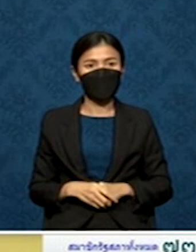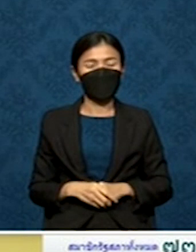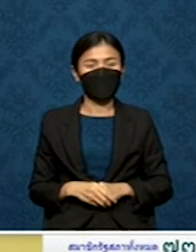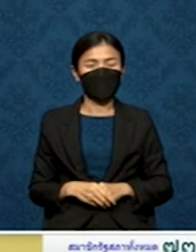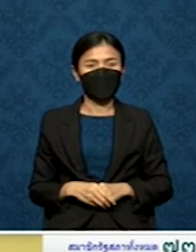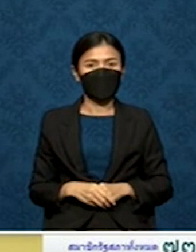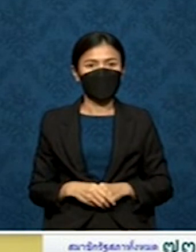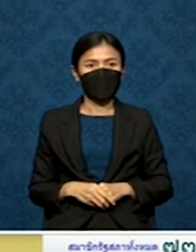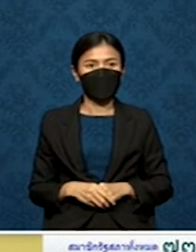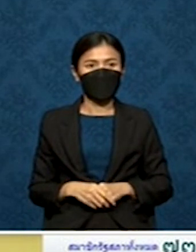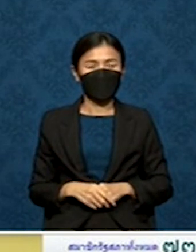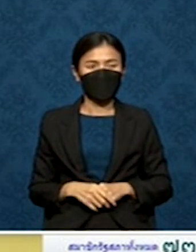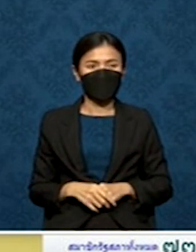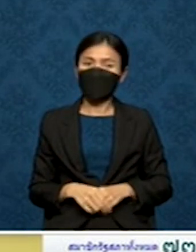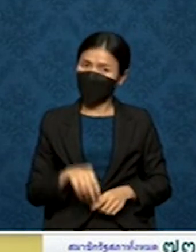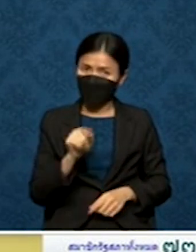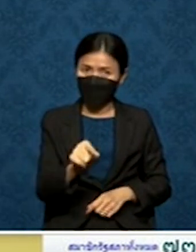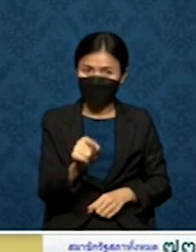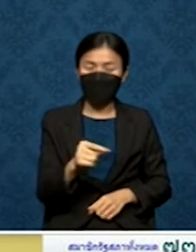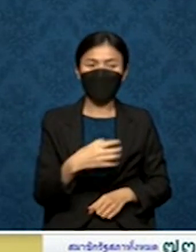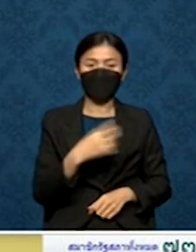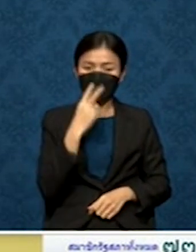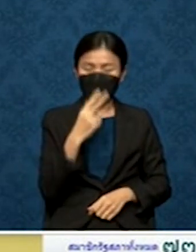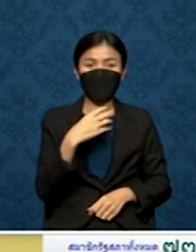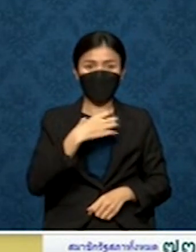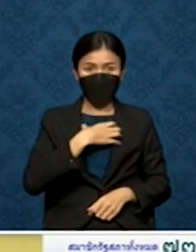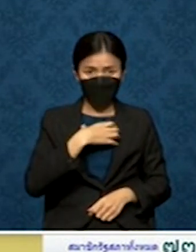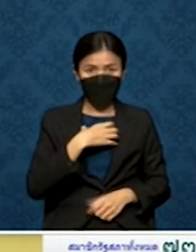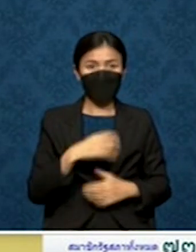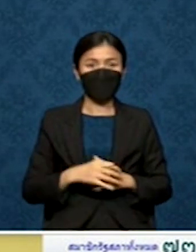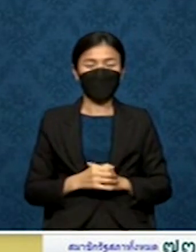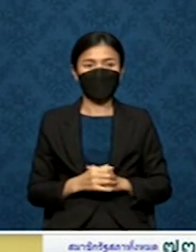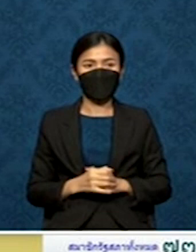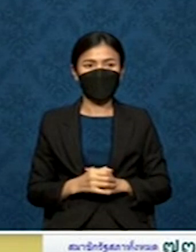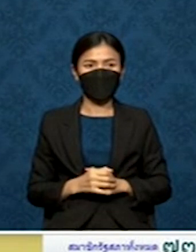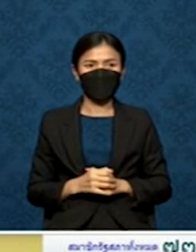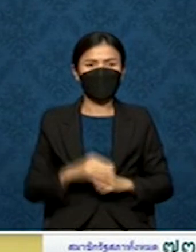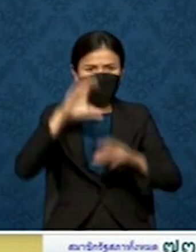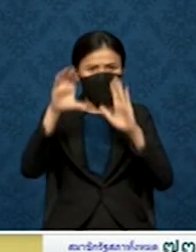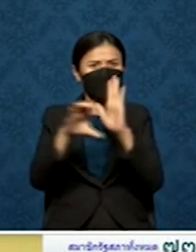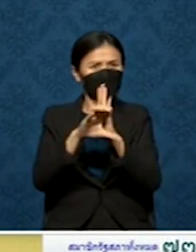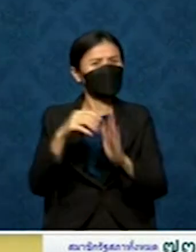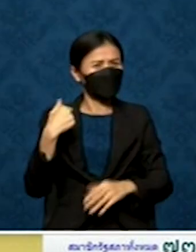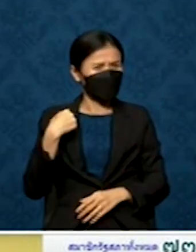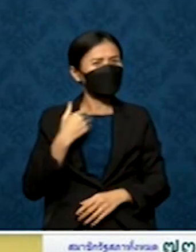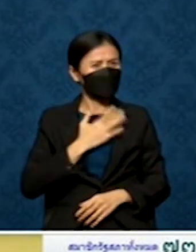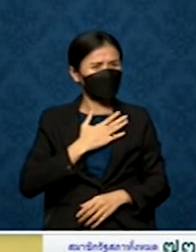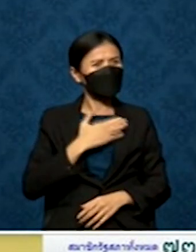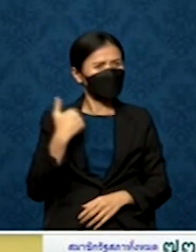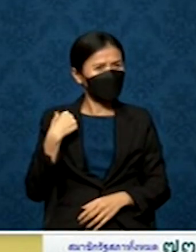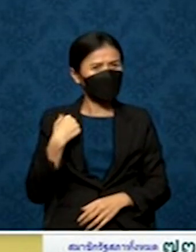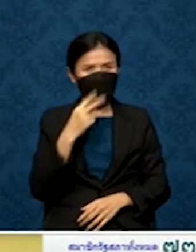งเนี้ยฮะผมอยากจะเห็นนะที่จริงนะผมมีภาพฮะอยากเอ